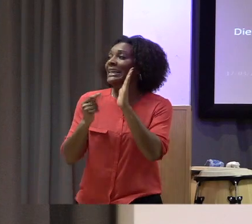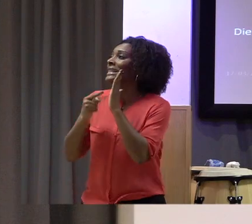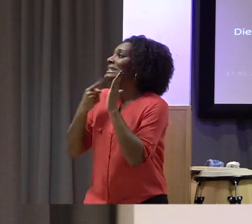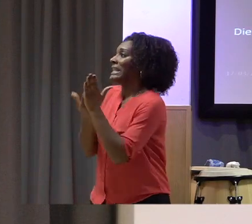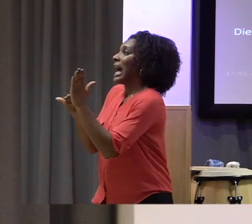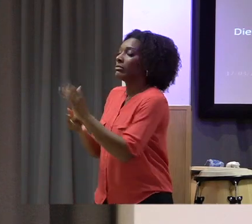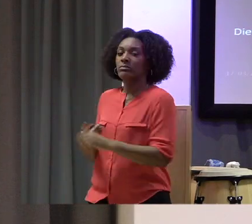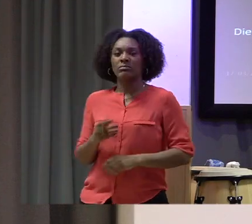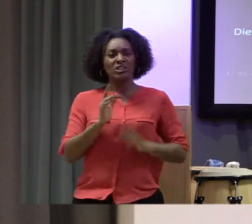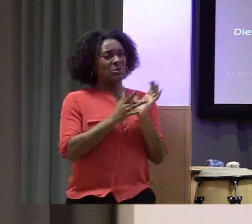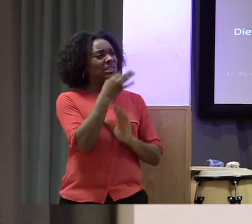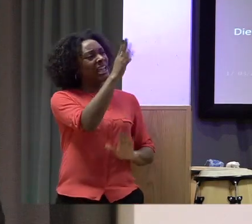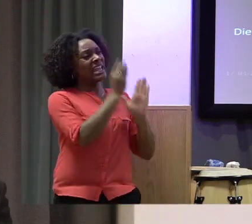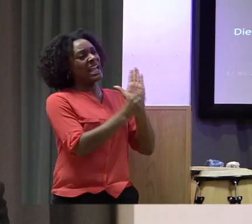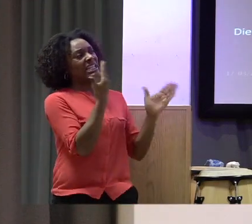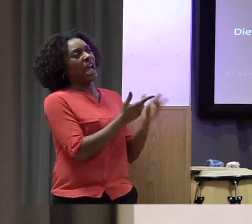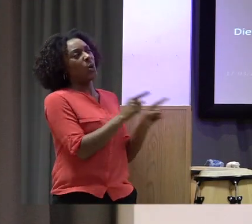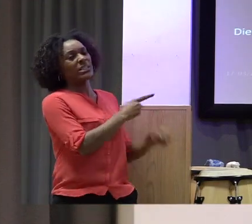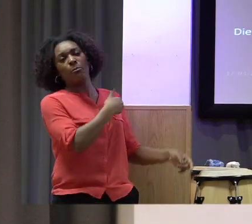pouvons imiter.